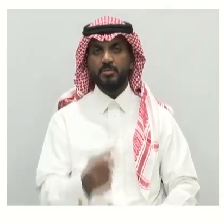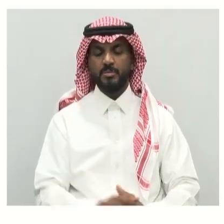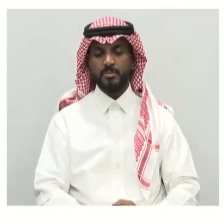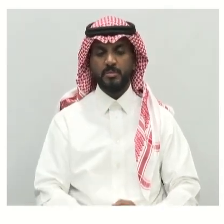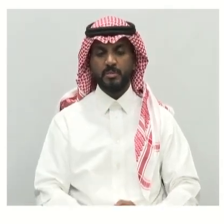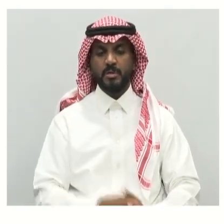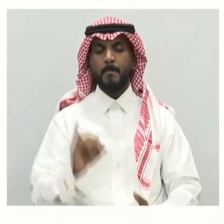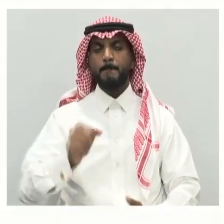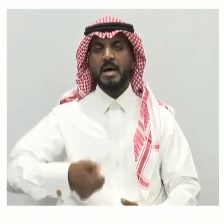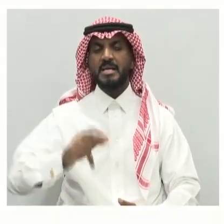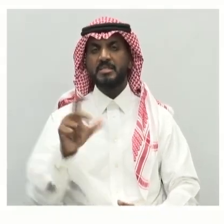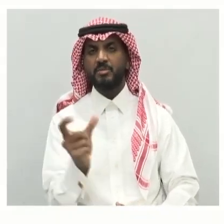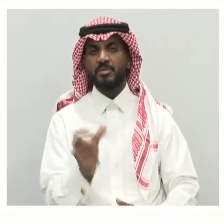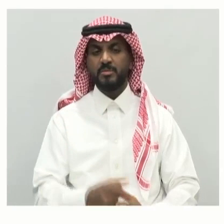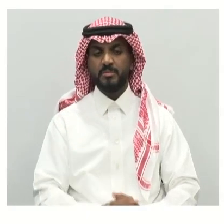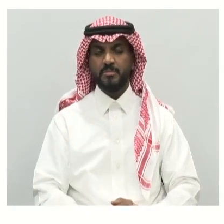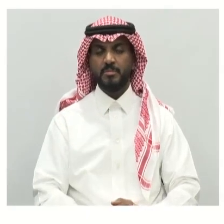زار مازن